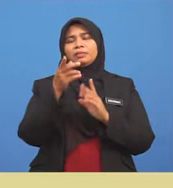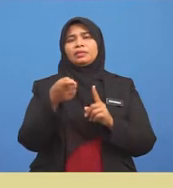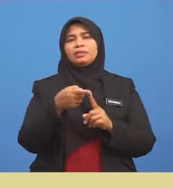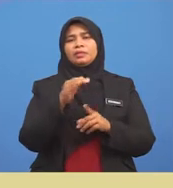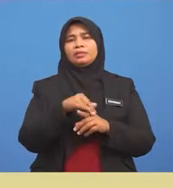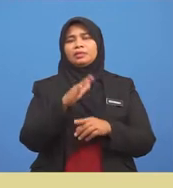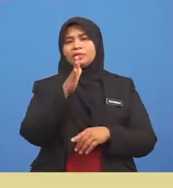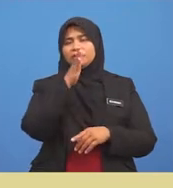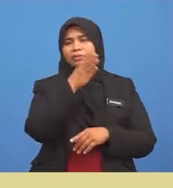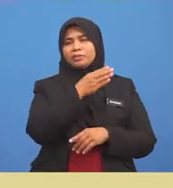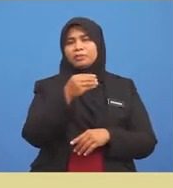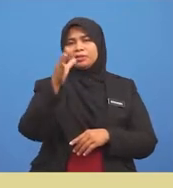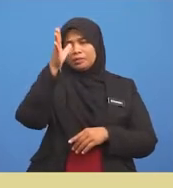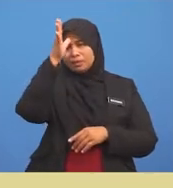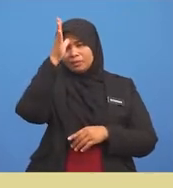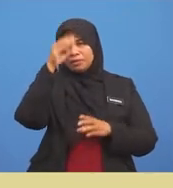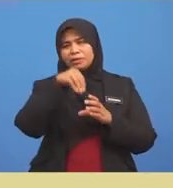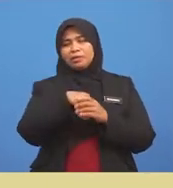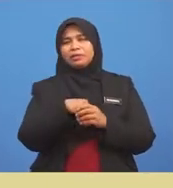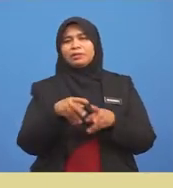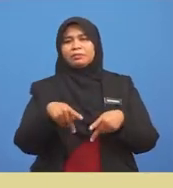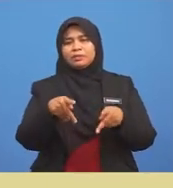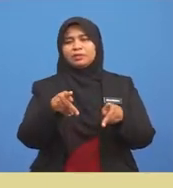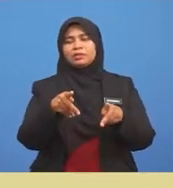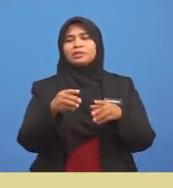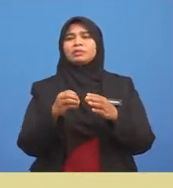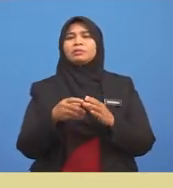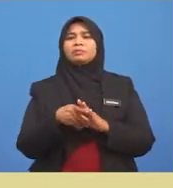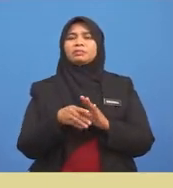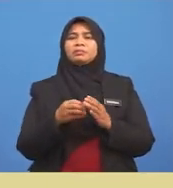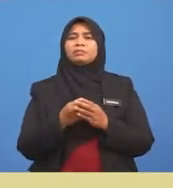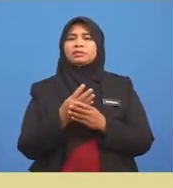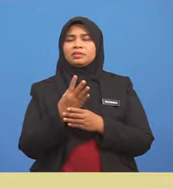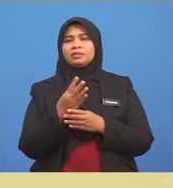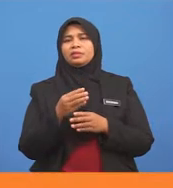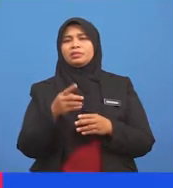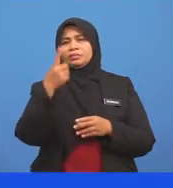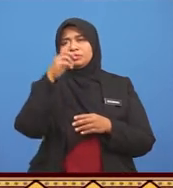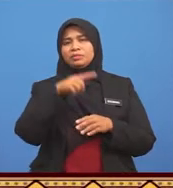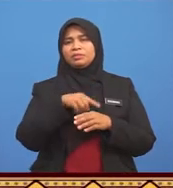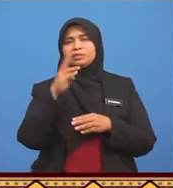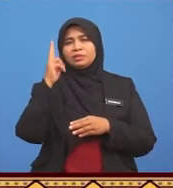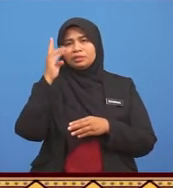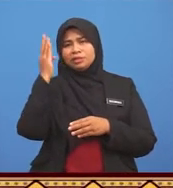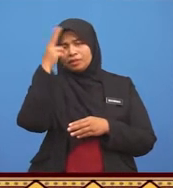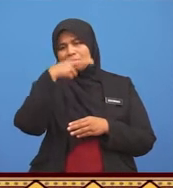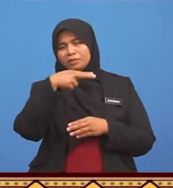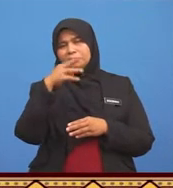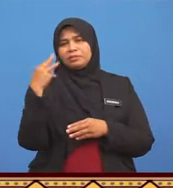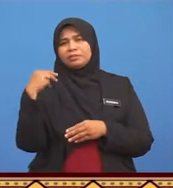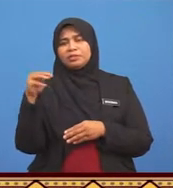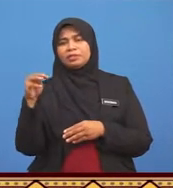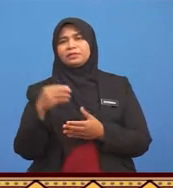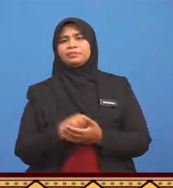ibu dan bapanya dalam proses tumbesaran untuk masa depan mereka. Baiklah